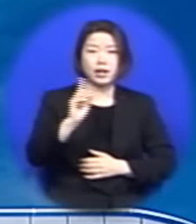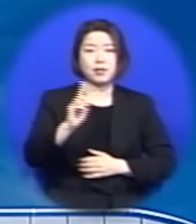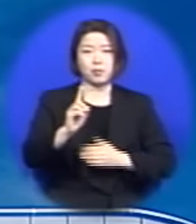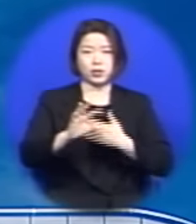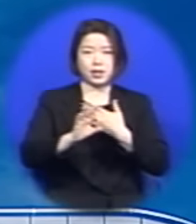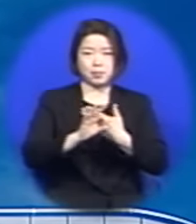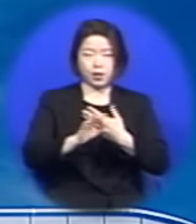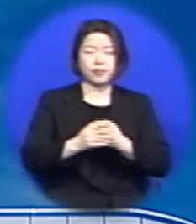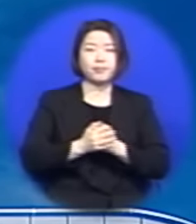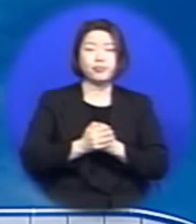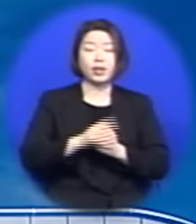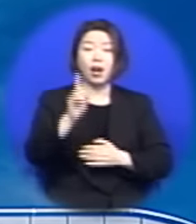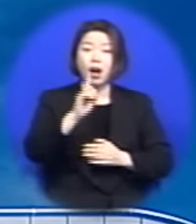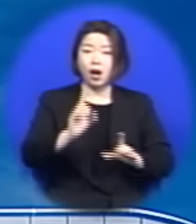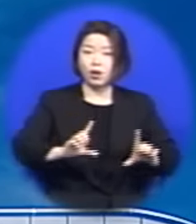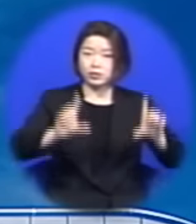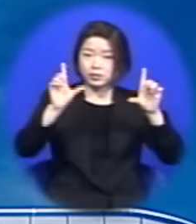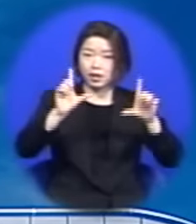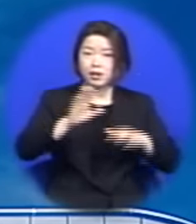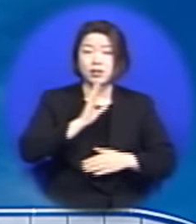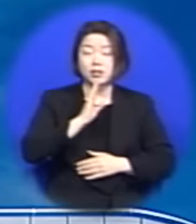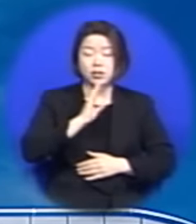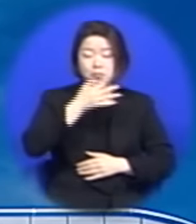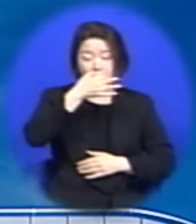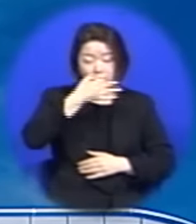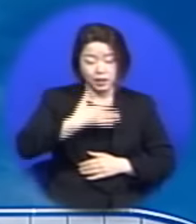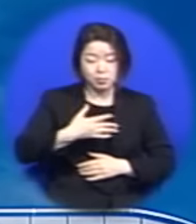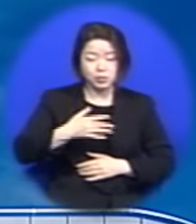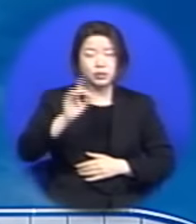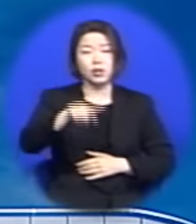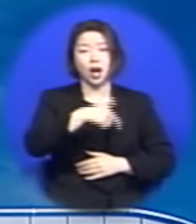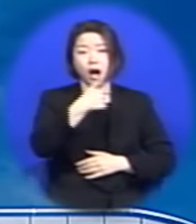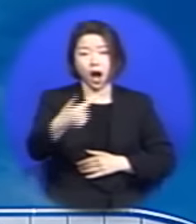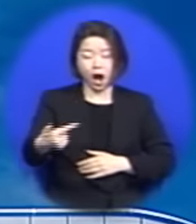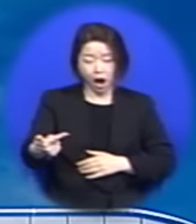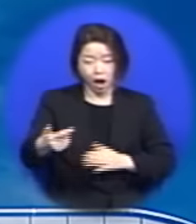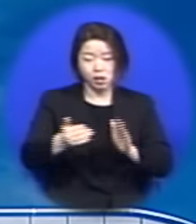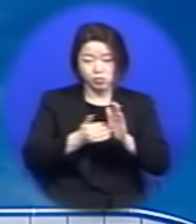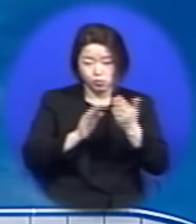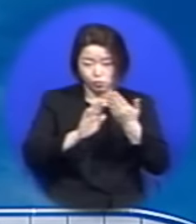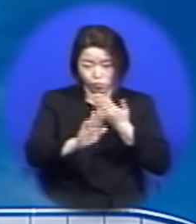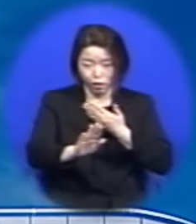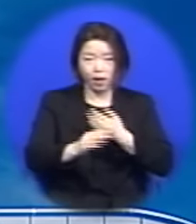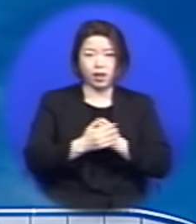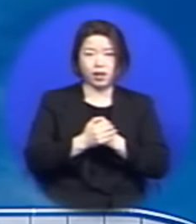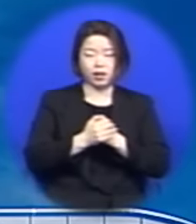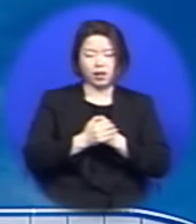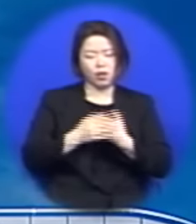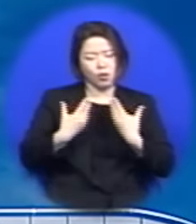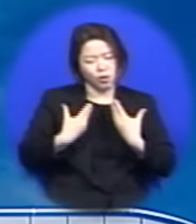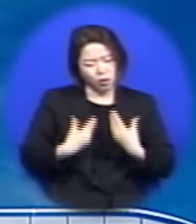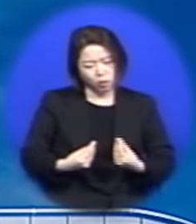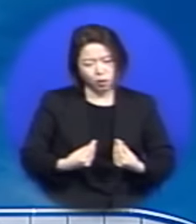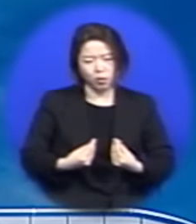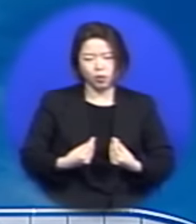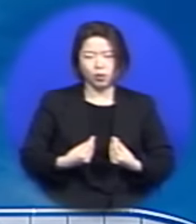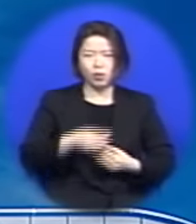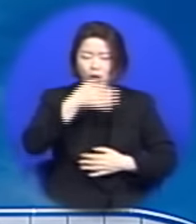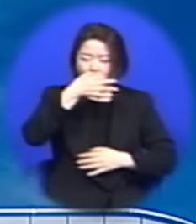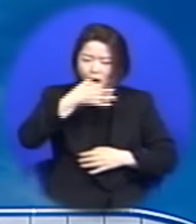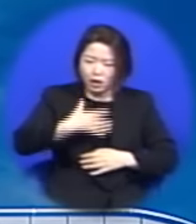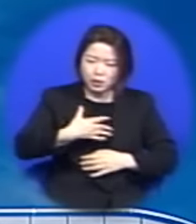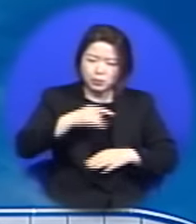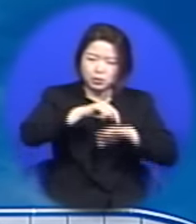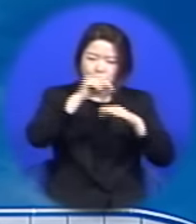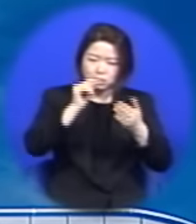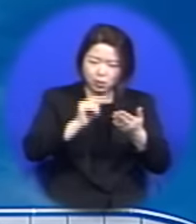하나가 어느 날 정말 힘든 하루를 보내고 그리고 낙심도 오고 좌절도 오는